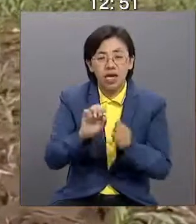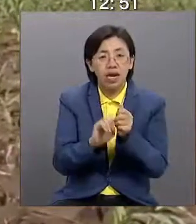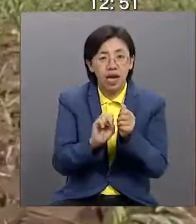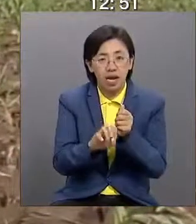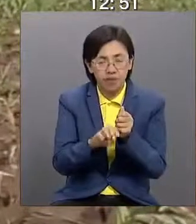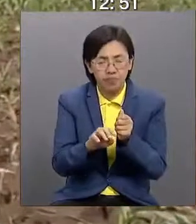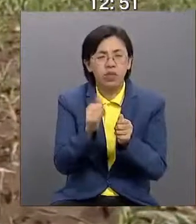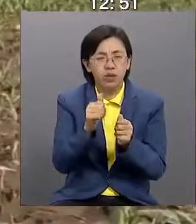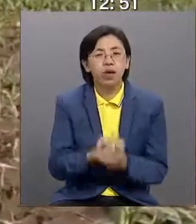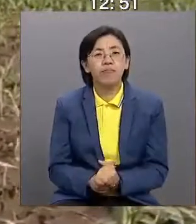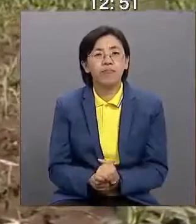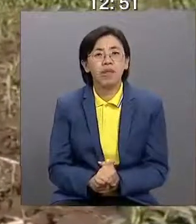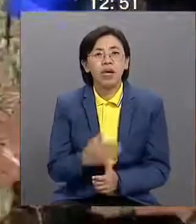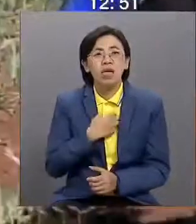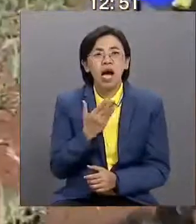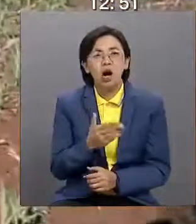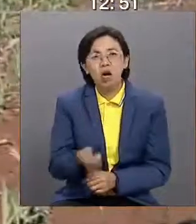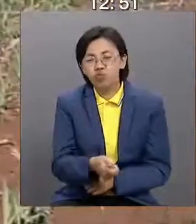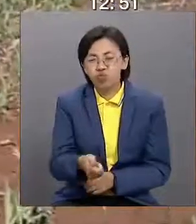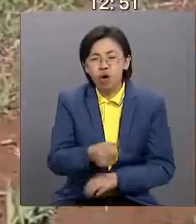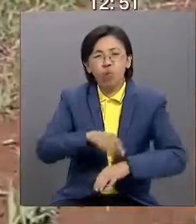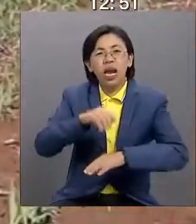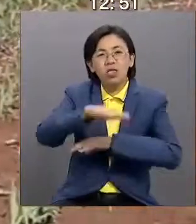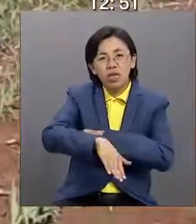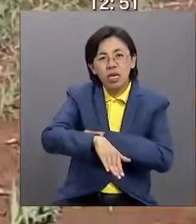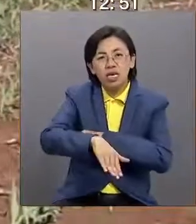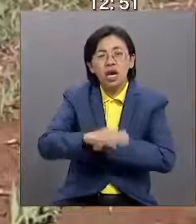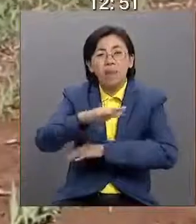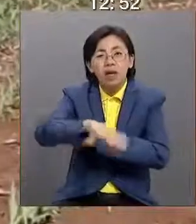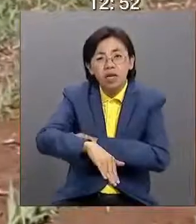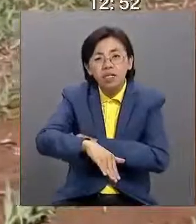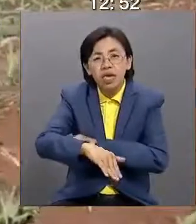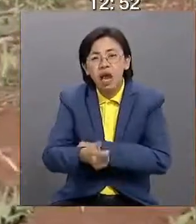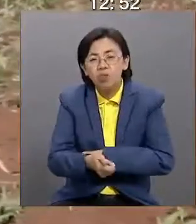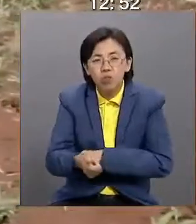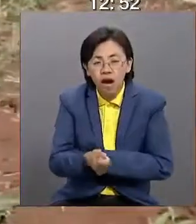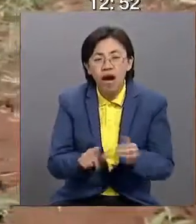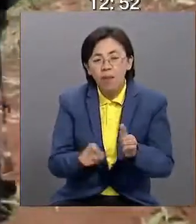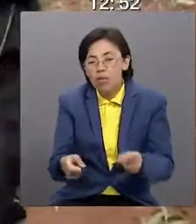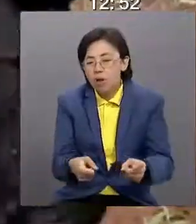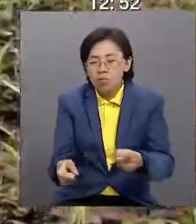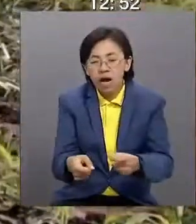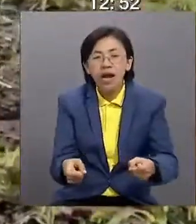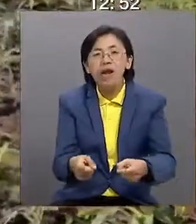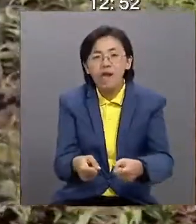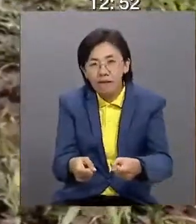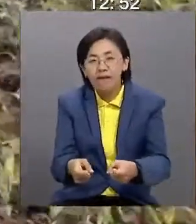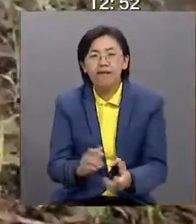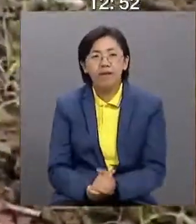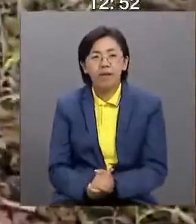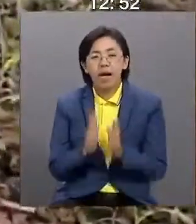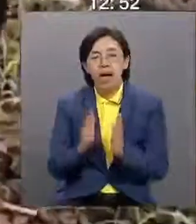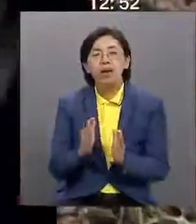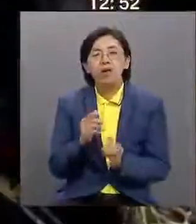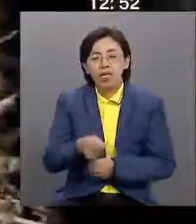านั้นนะคะแล้วก็ขอให้ฉีดพ่นยาตอนเย็นเพราะว่าเป็นช่วงเวลาที่หนอนจะออกหากินพร้อมกับให้เกษตรกร